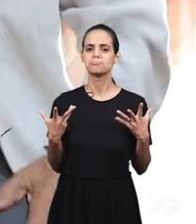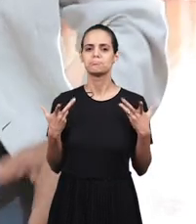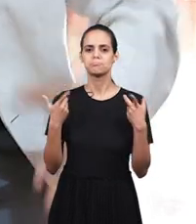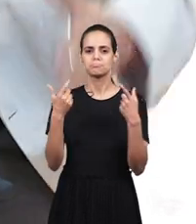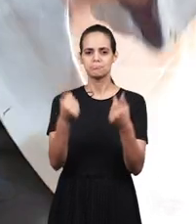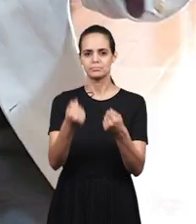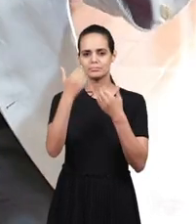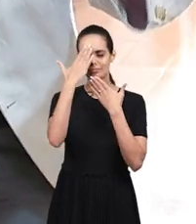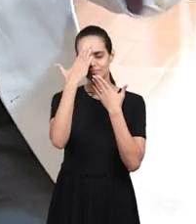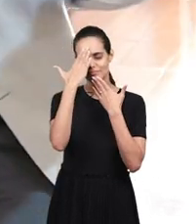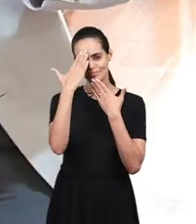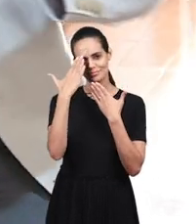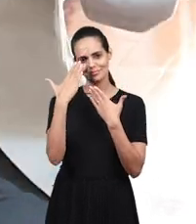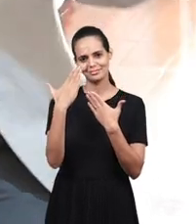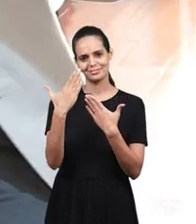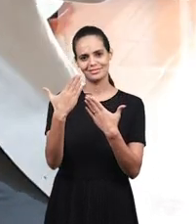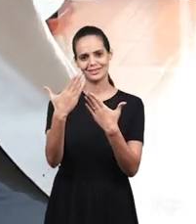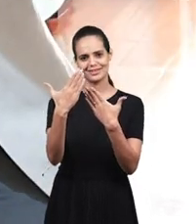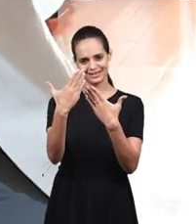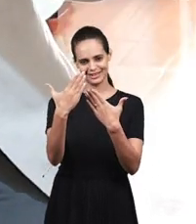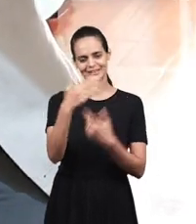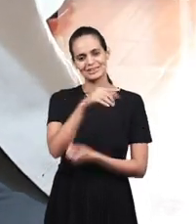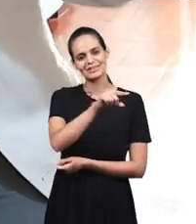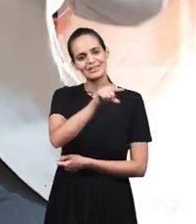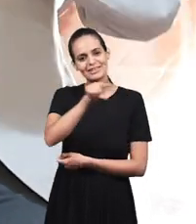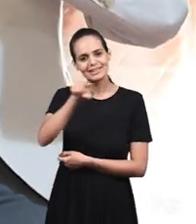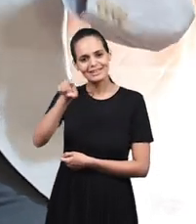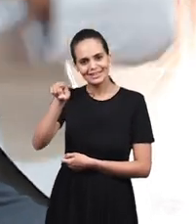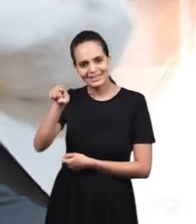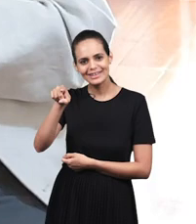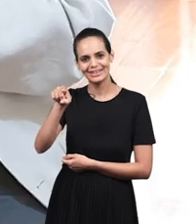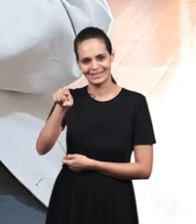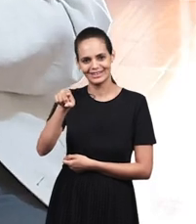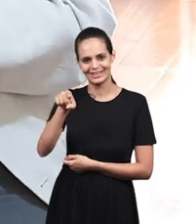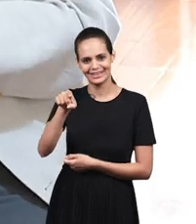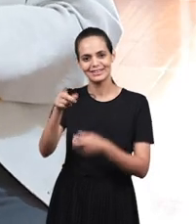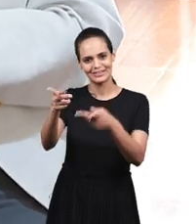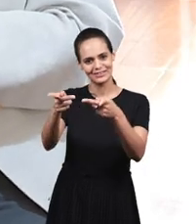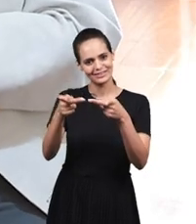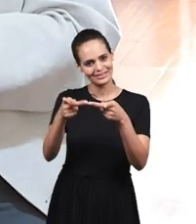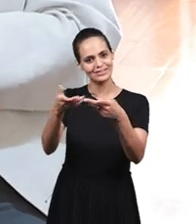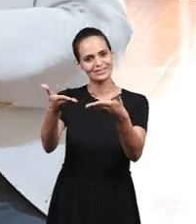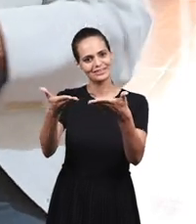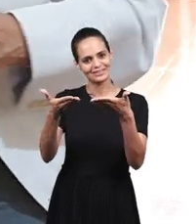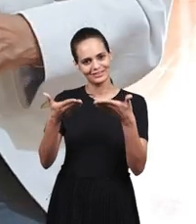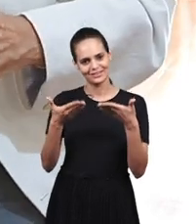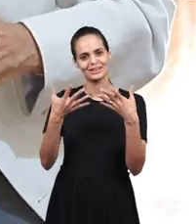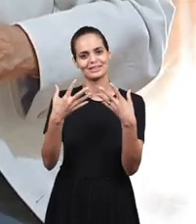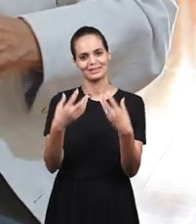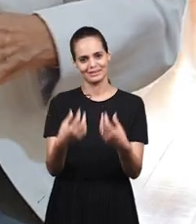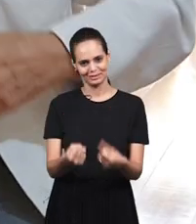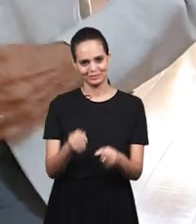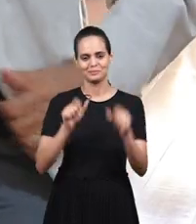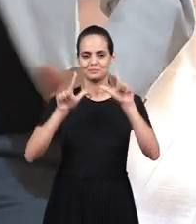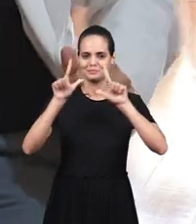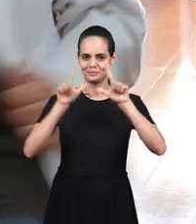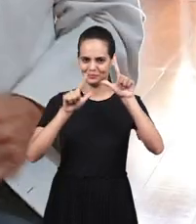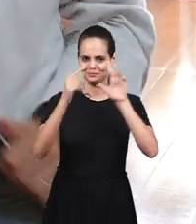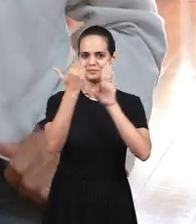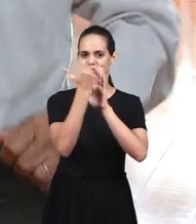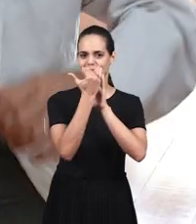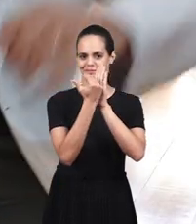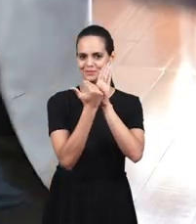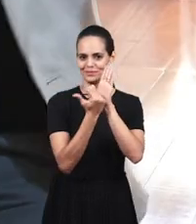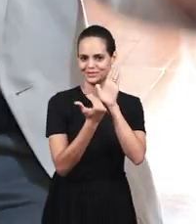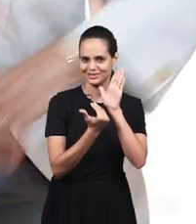загадке Самсона? Итак, я благодарю вашу доброту, что вы пригласили меня поучаствовать